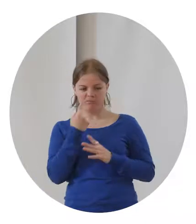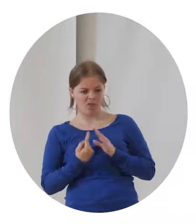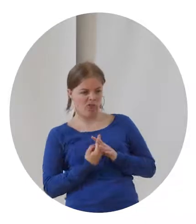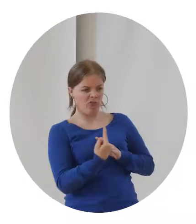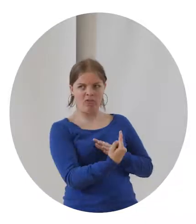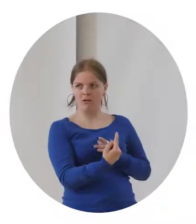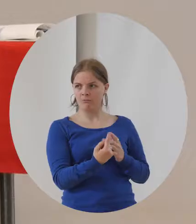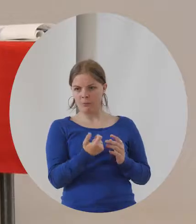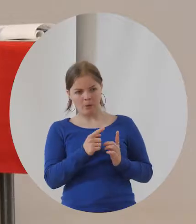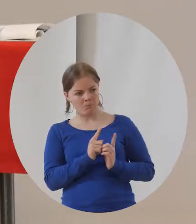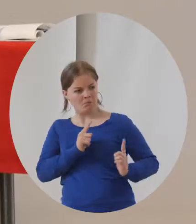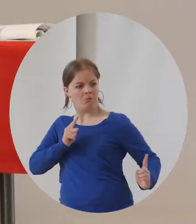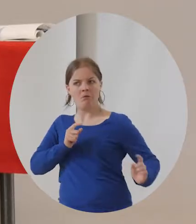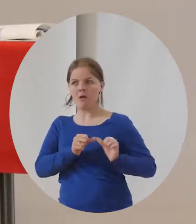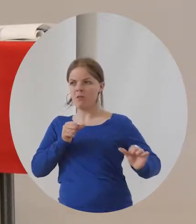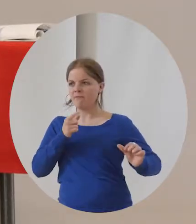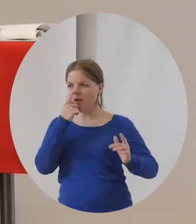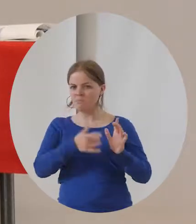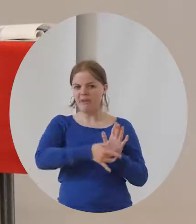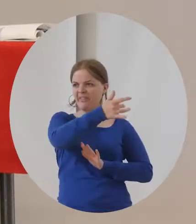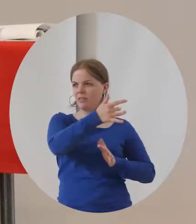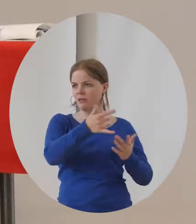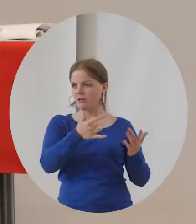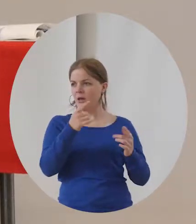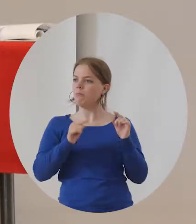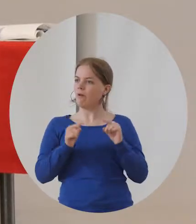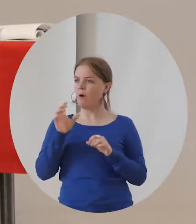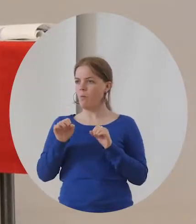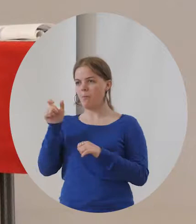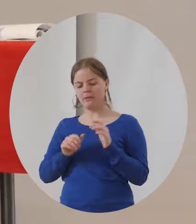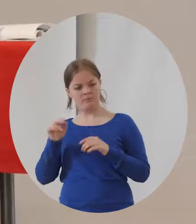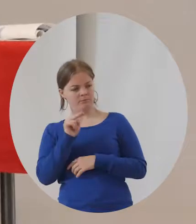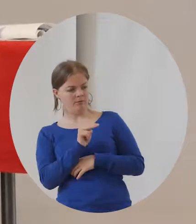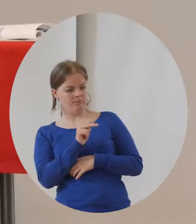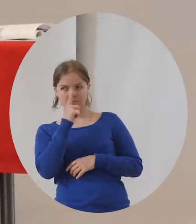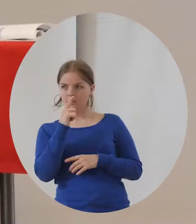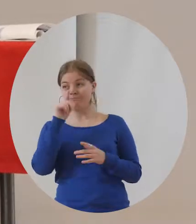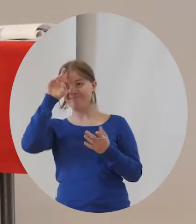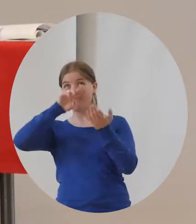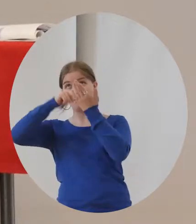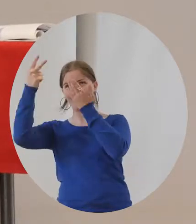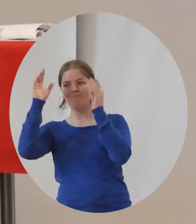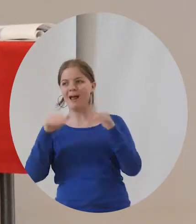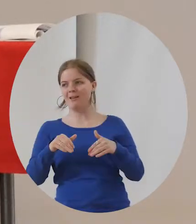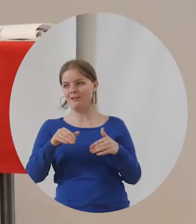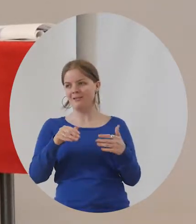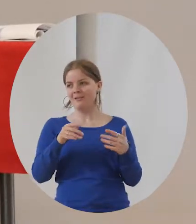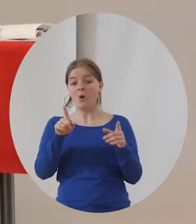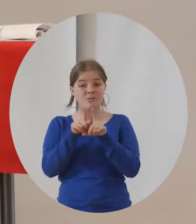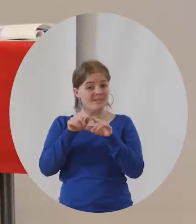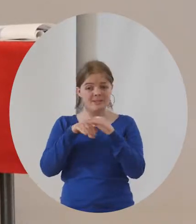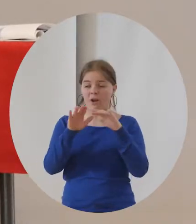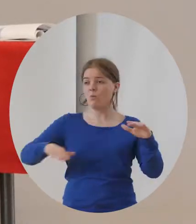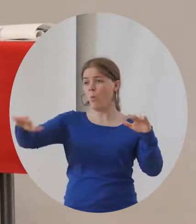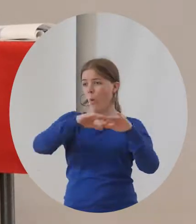retrait et d'évitement qui peut être aussi parfois mal interprété. Et sur la cour de récréation, on peut